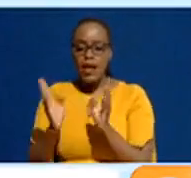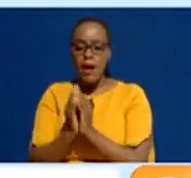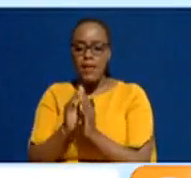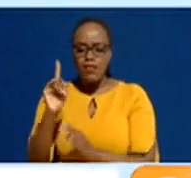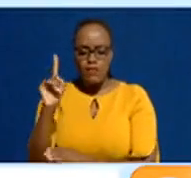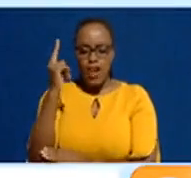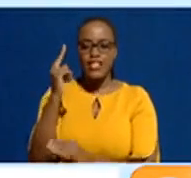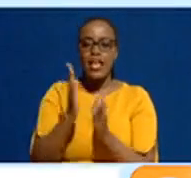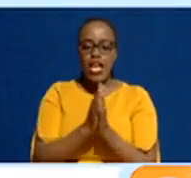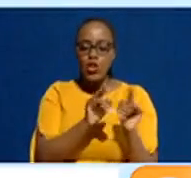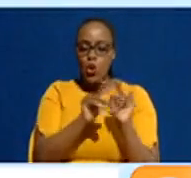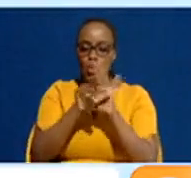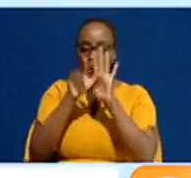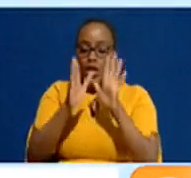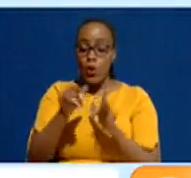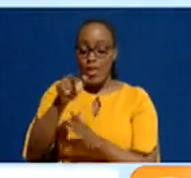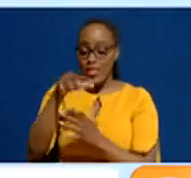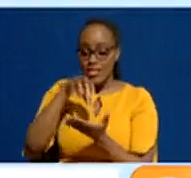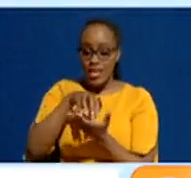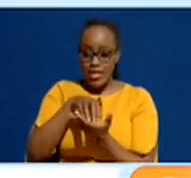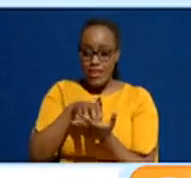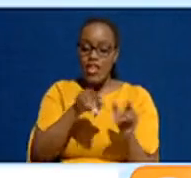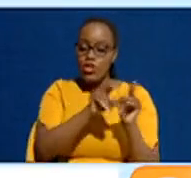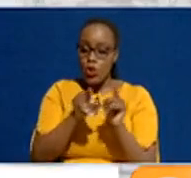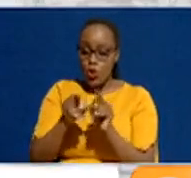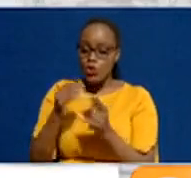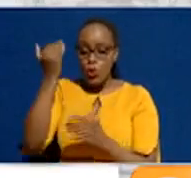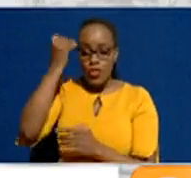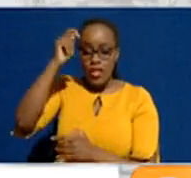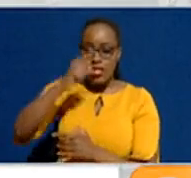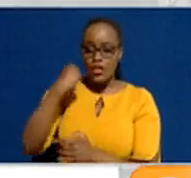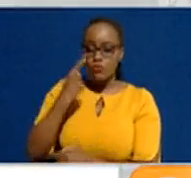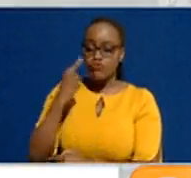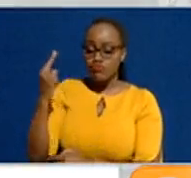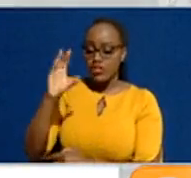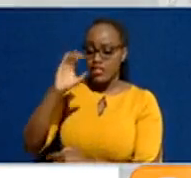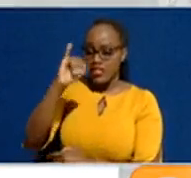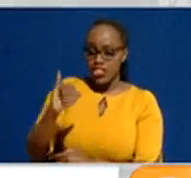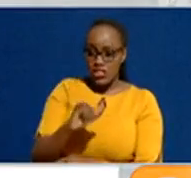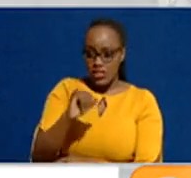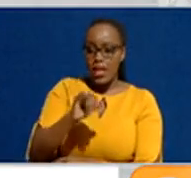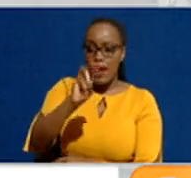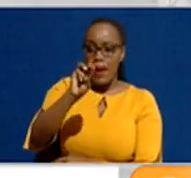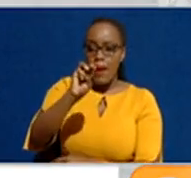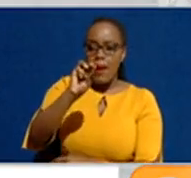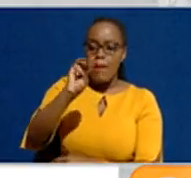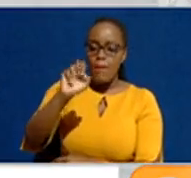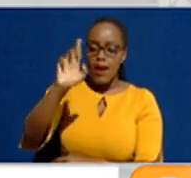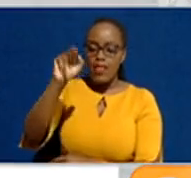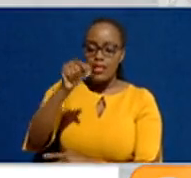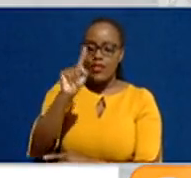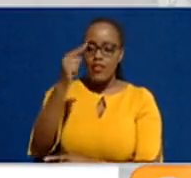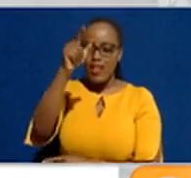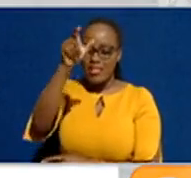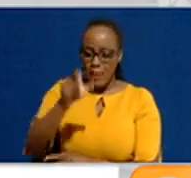kwanza pamoja na mawakili katika kesi hizo. Majaji hao ni Jaji Mkuu Martha Koome, na itakuwa mara yake ya kwanza